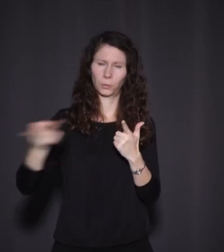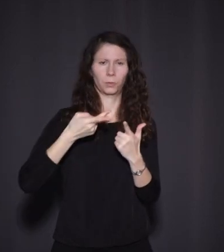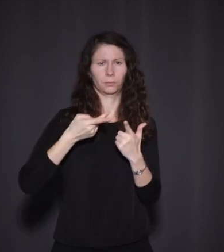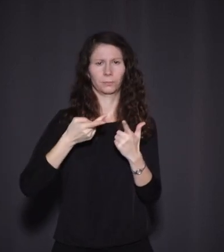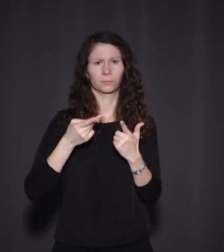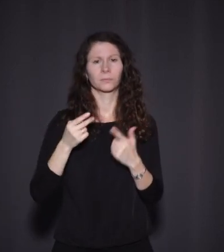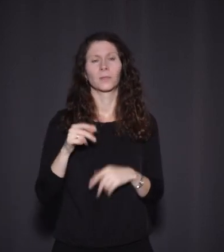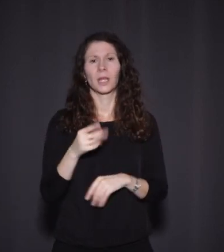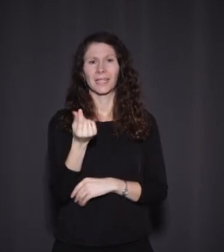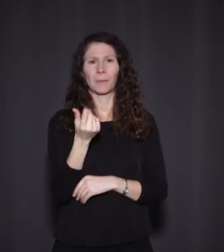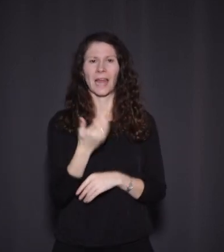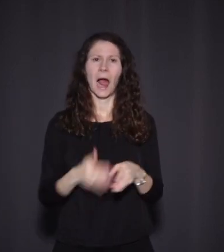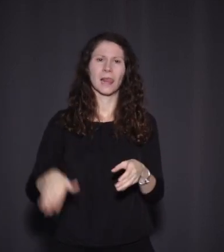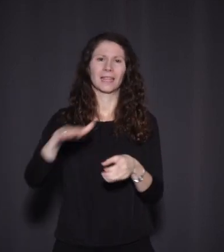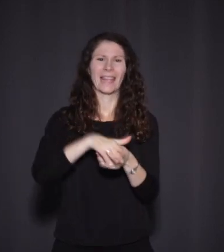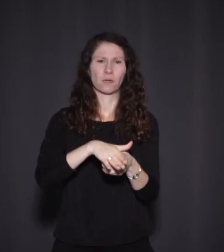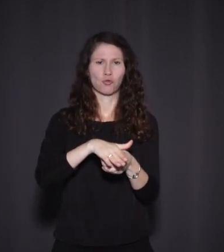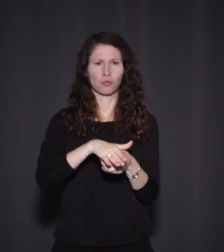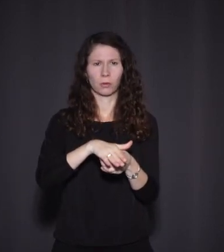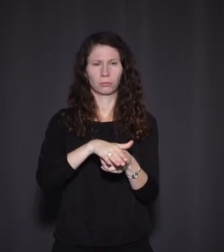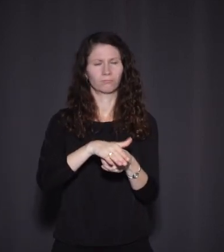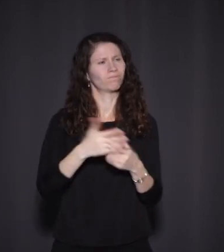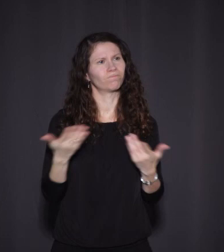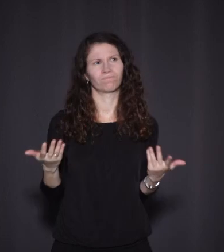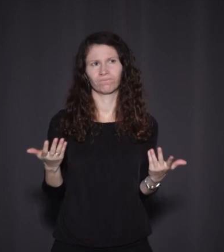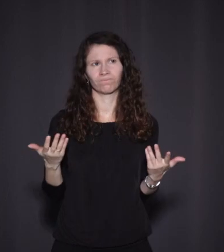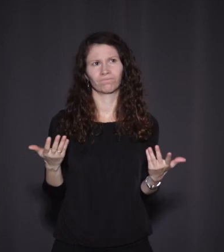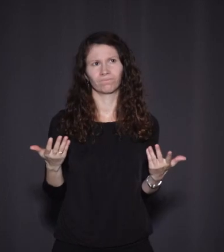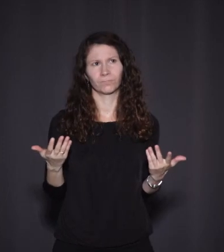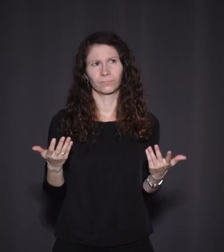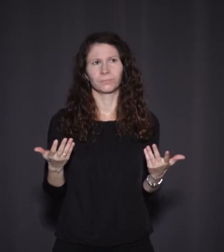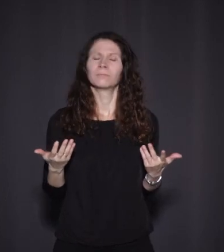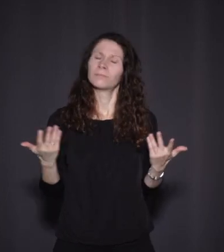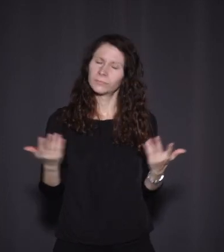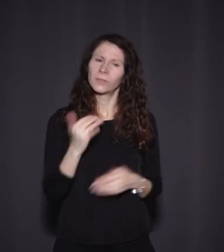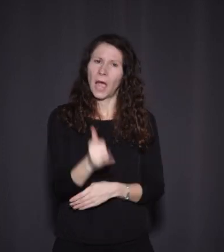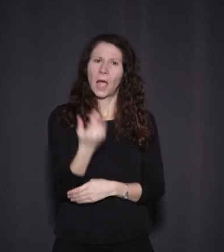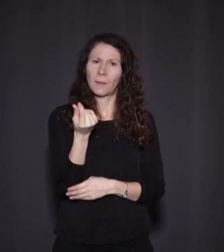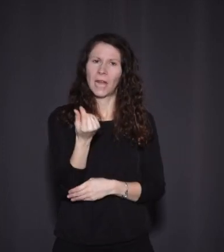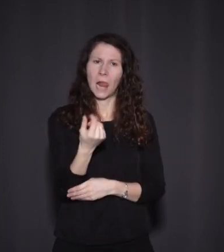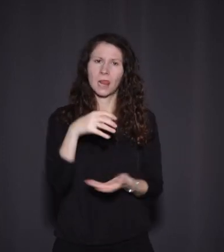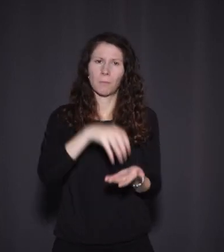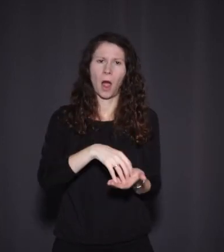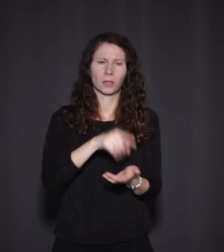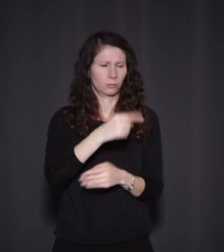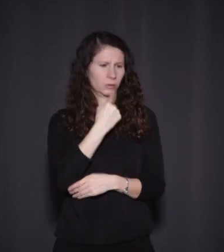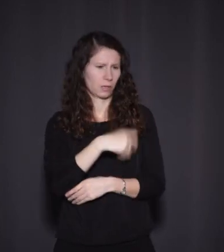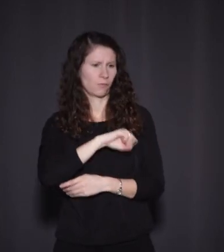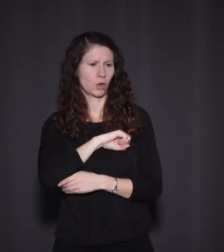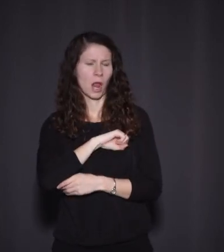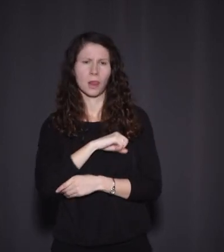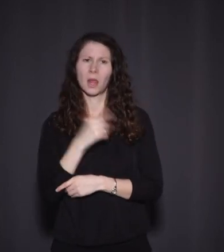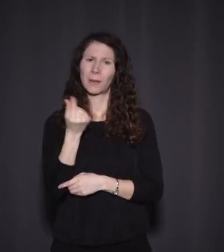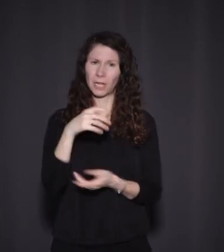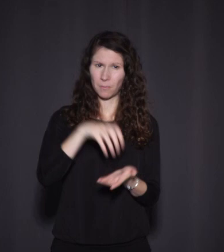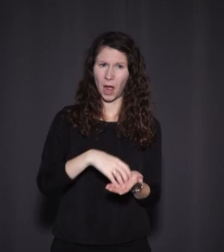Thema Kapitaldeckung eines, wo ich immer sage, ja, Kapitalmarkt, Sie haben von den Vorteilen gesprochen, der Kapitalmarkt hat